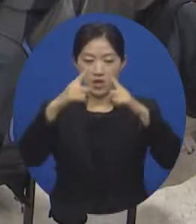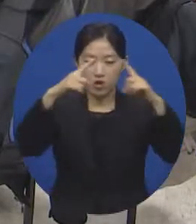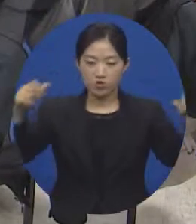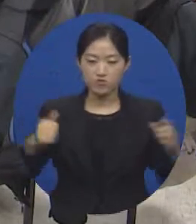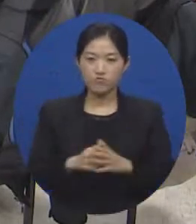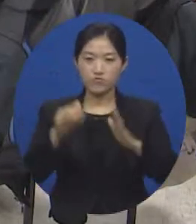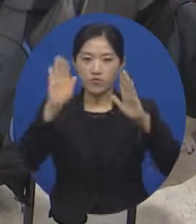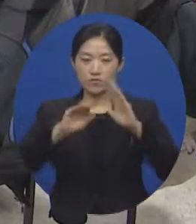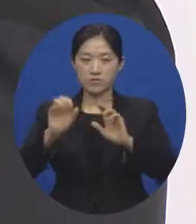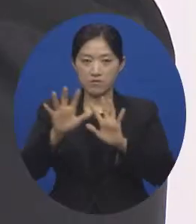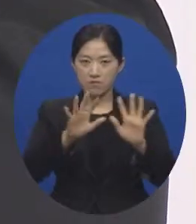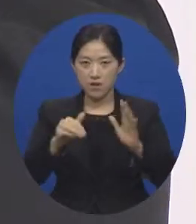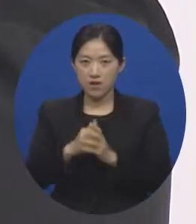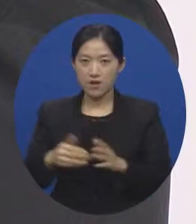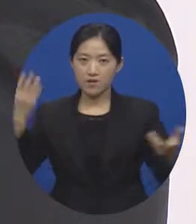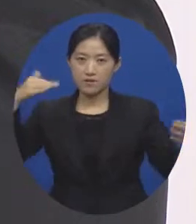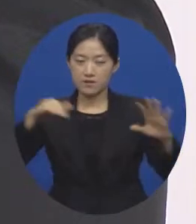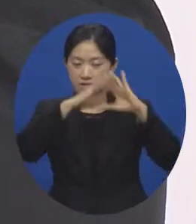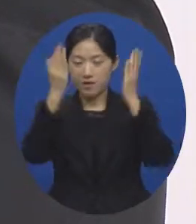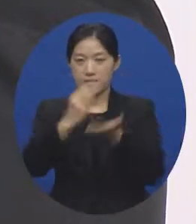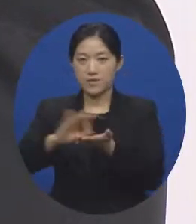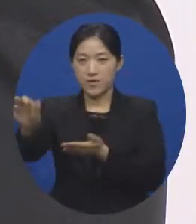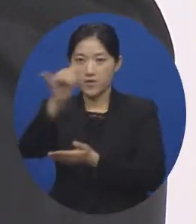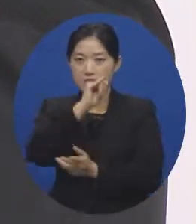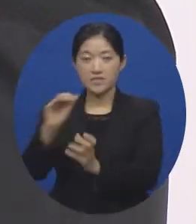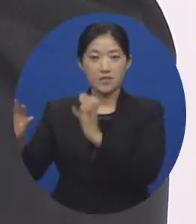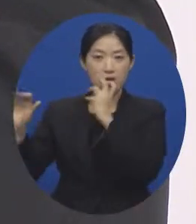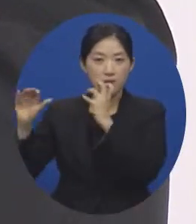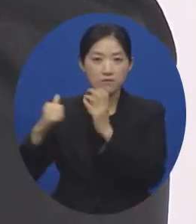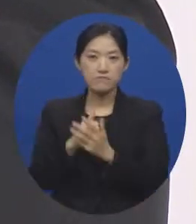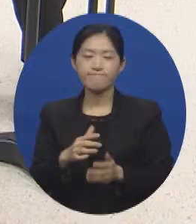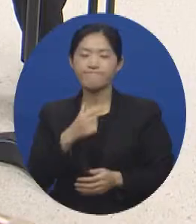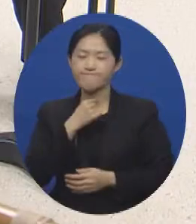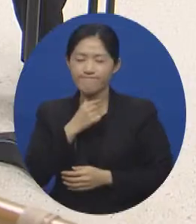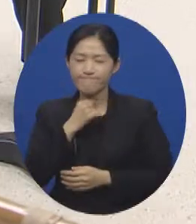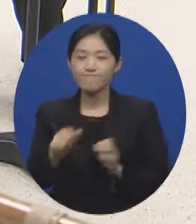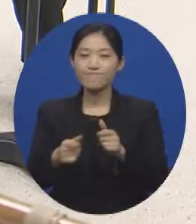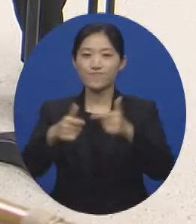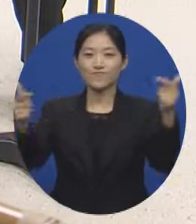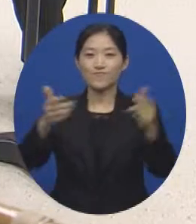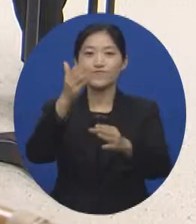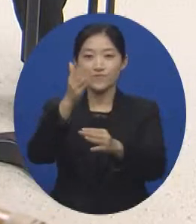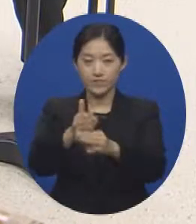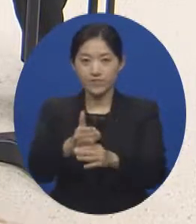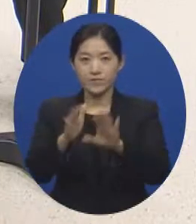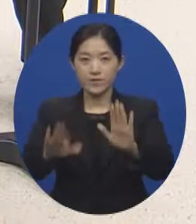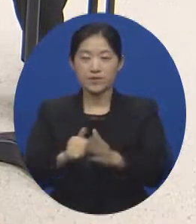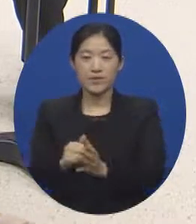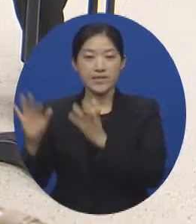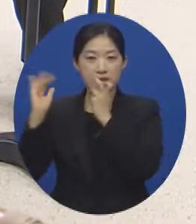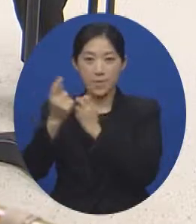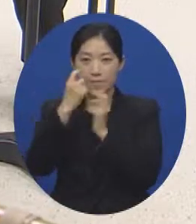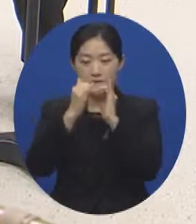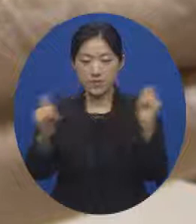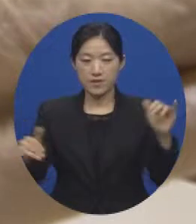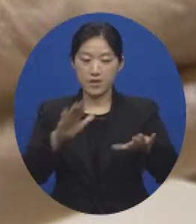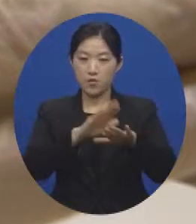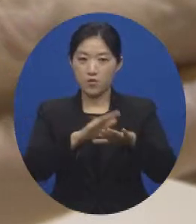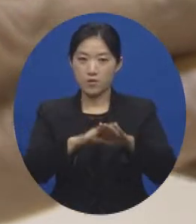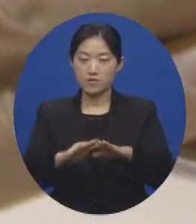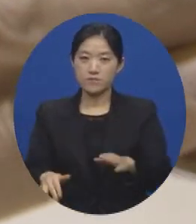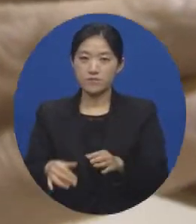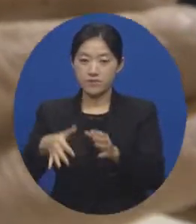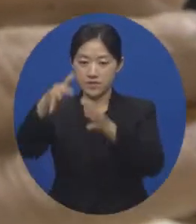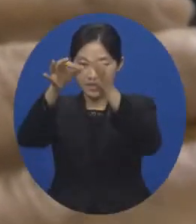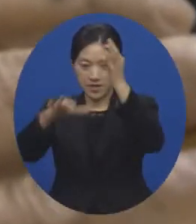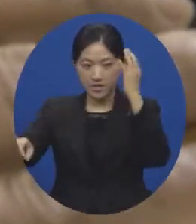널리 사용되는 대금은 그 소리에 반해 동호인이 점차 증가하고 있는데요. 대금 수강생들은 왼손을